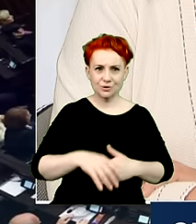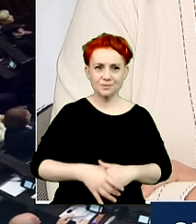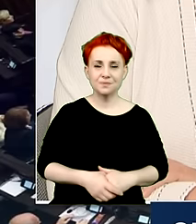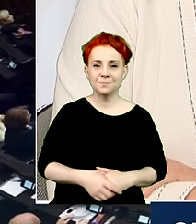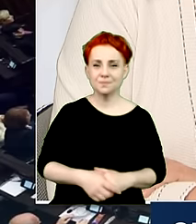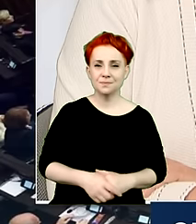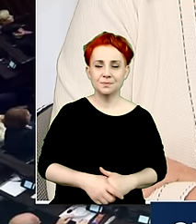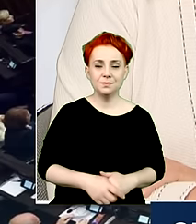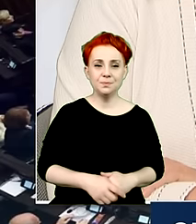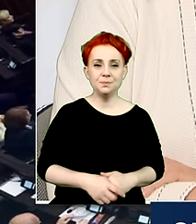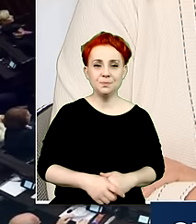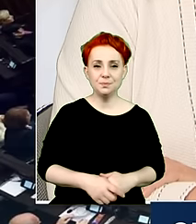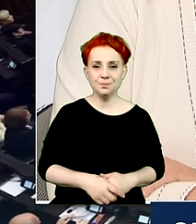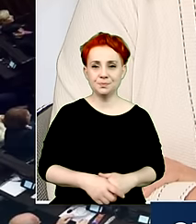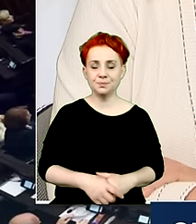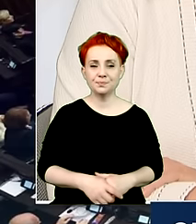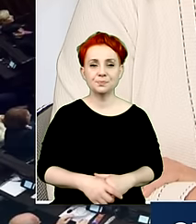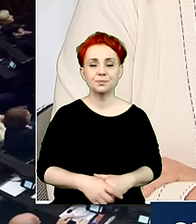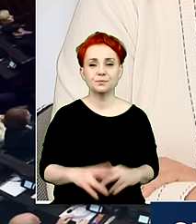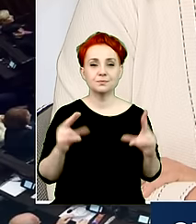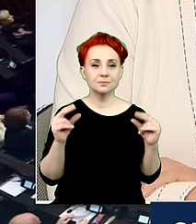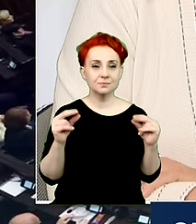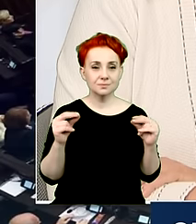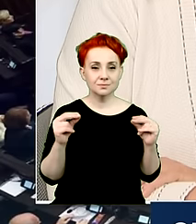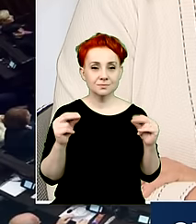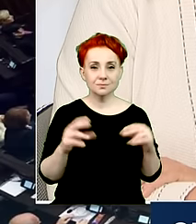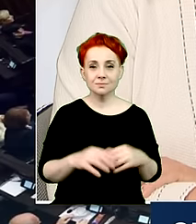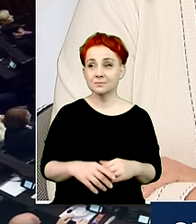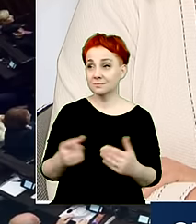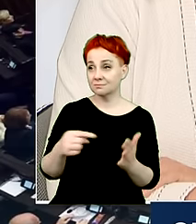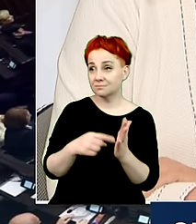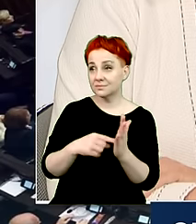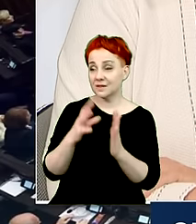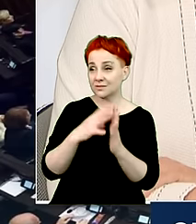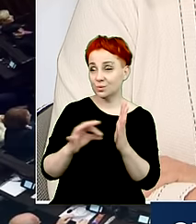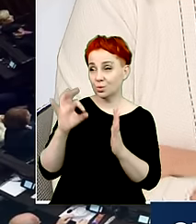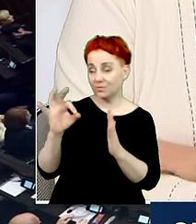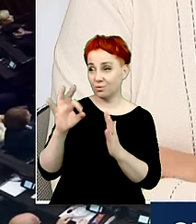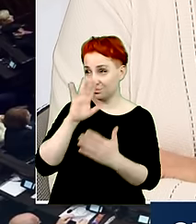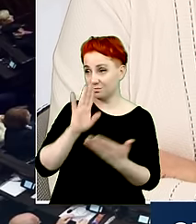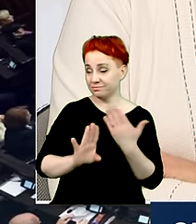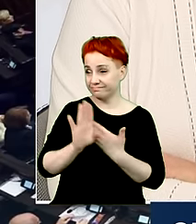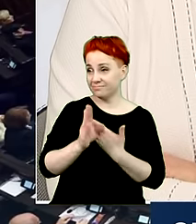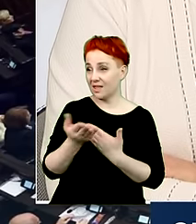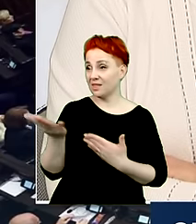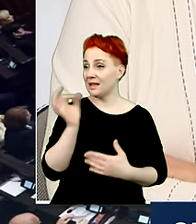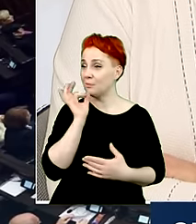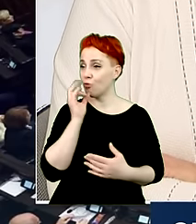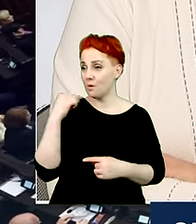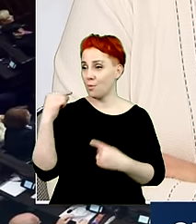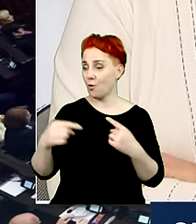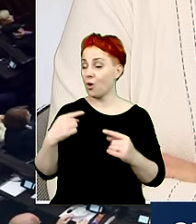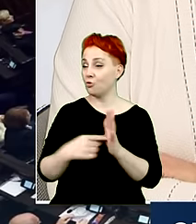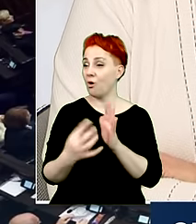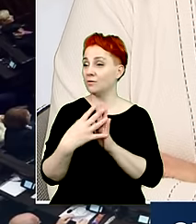z wami trzyma, Wy ją kreowaliście. Takie wzory pokazywaliście przede wszystkim młodemu pokoleniu. Takie